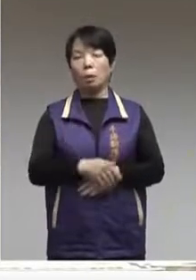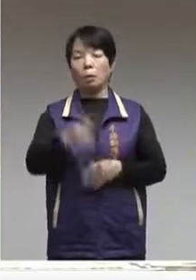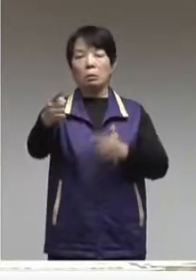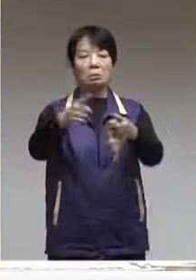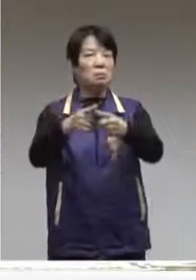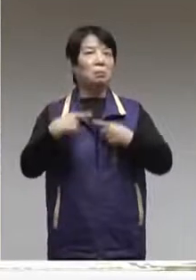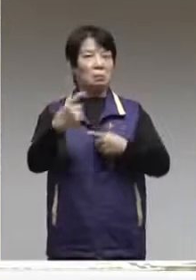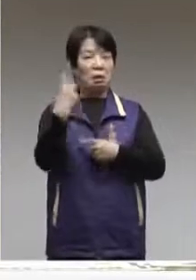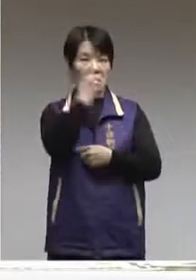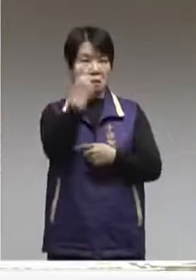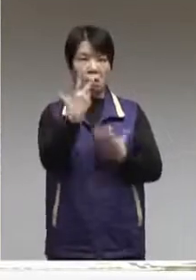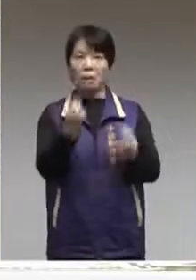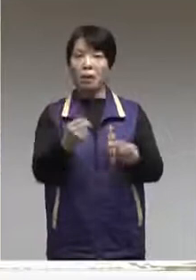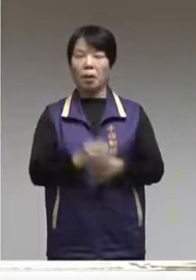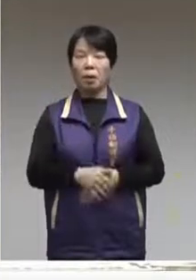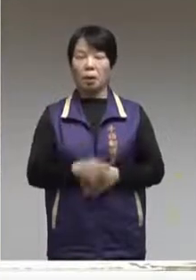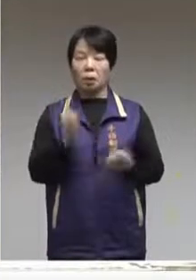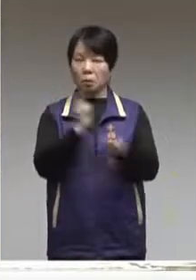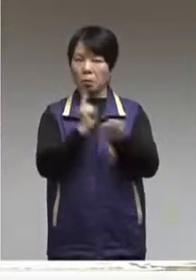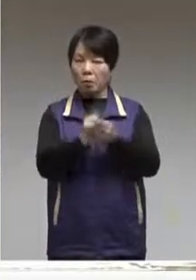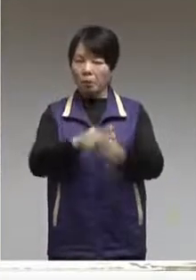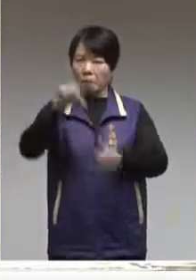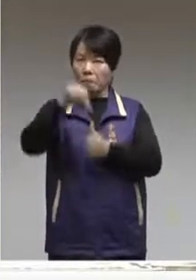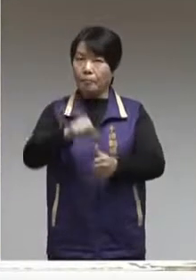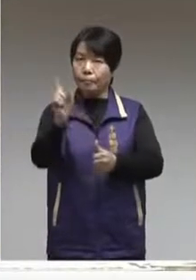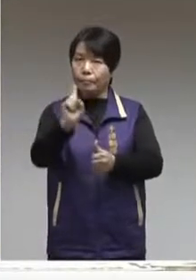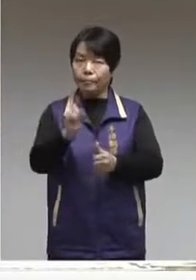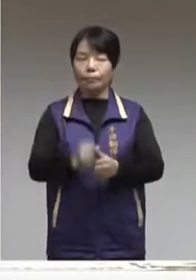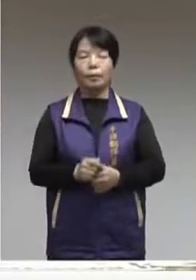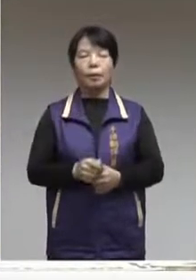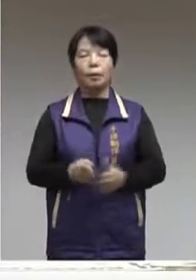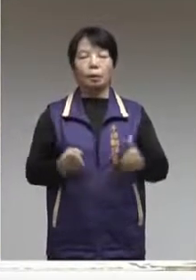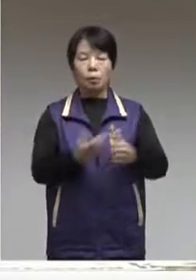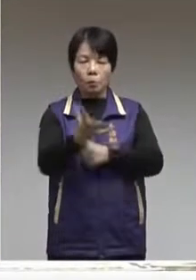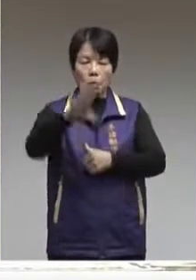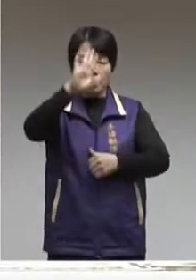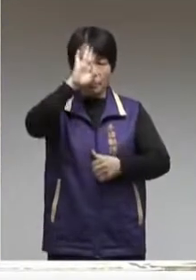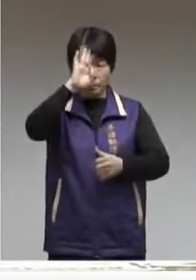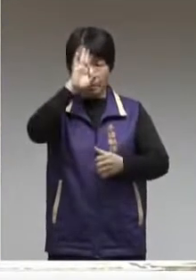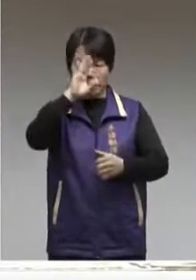筛检，我们会按照传染病防治法的规定，处罚